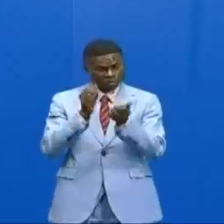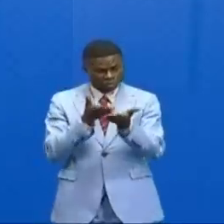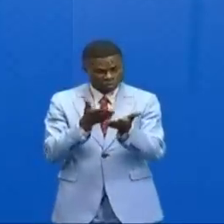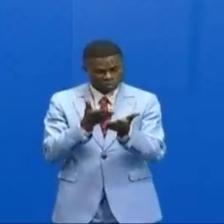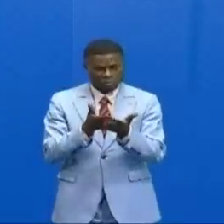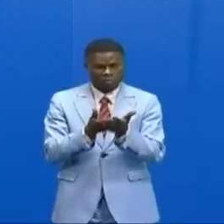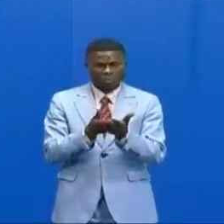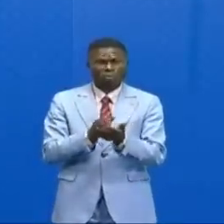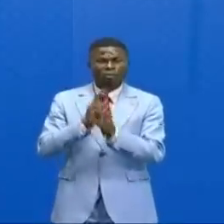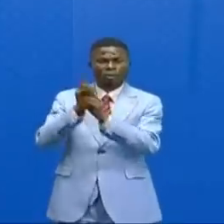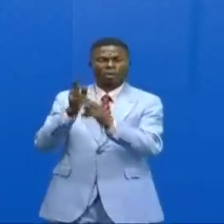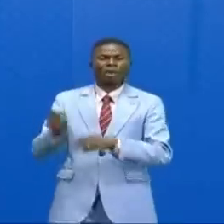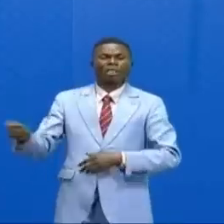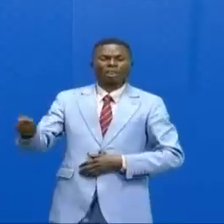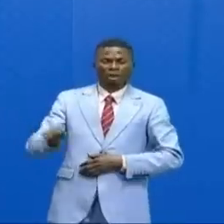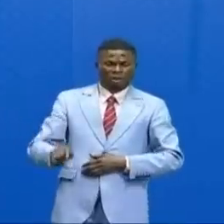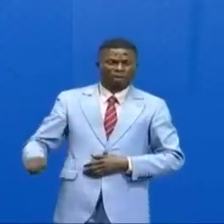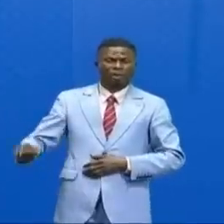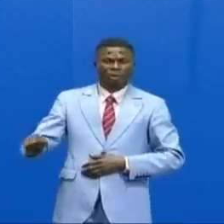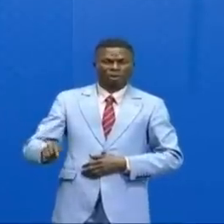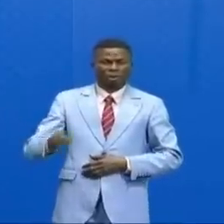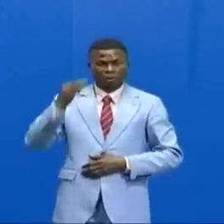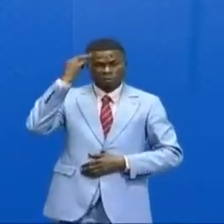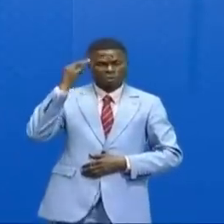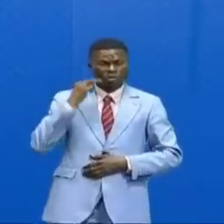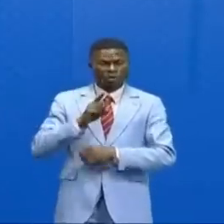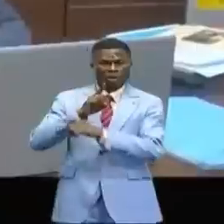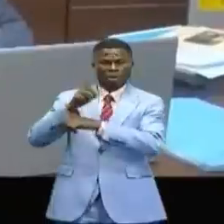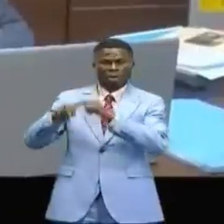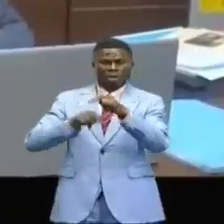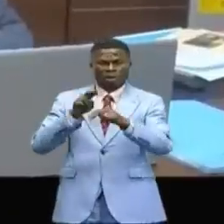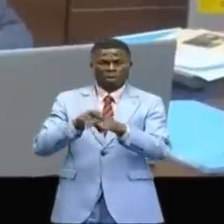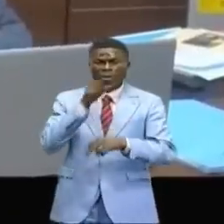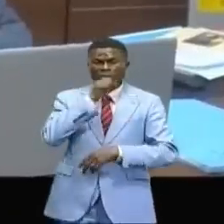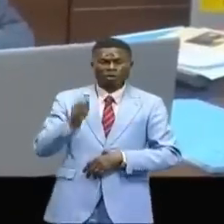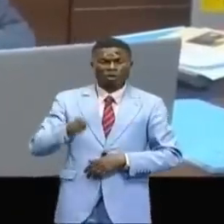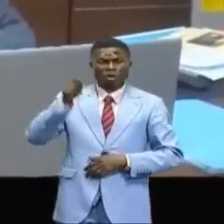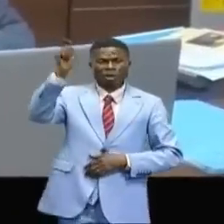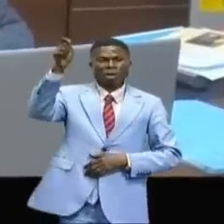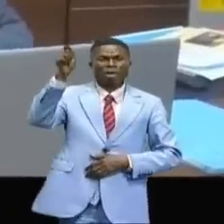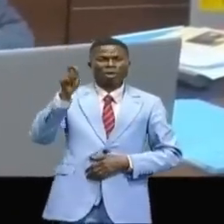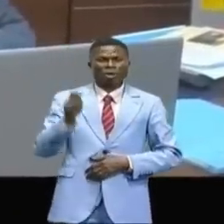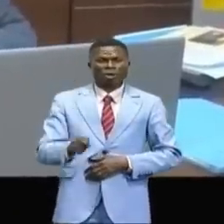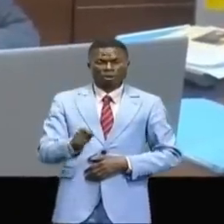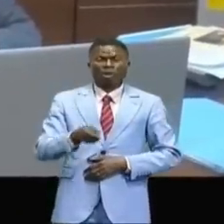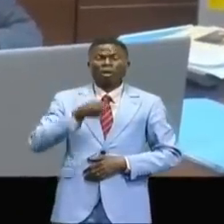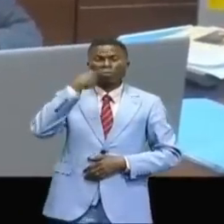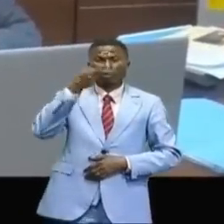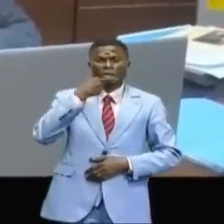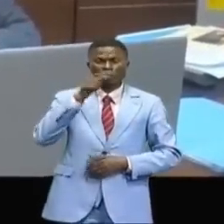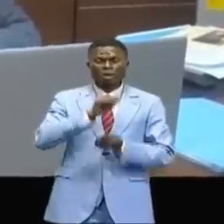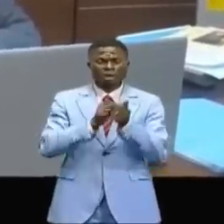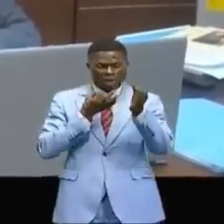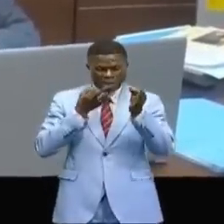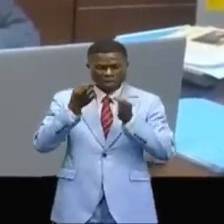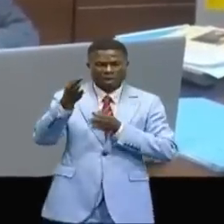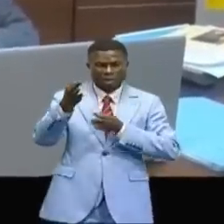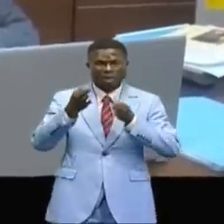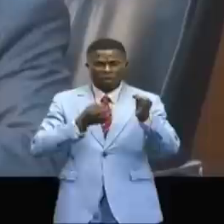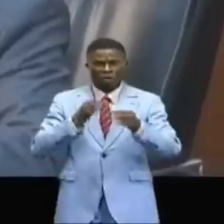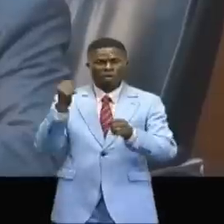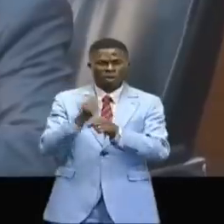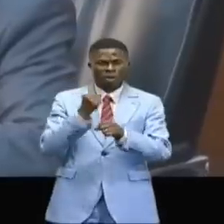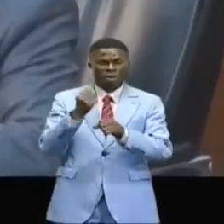sur l'état du territoire, le ministre de la Défense nationale et ancien combattant est revenu sur les détails sur les